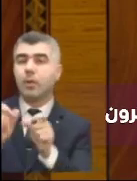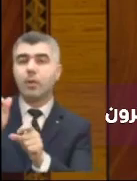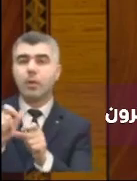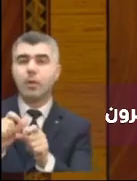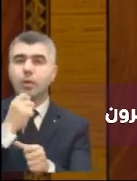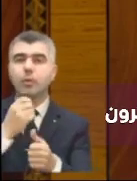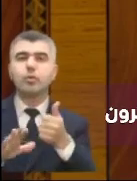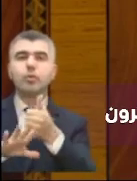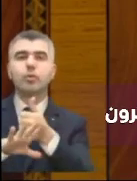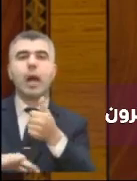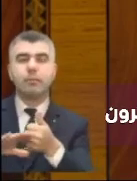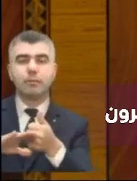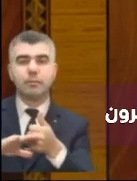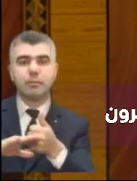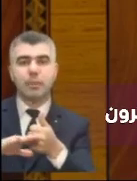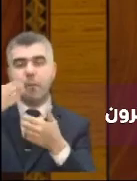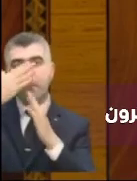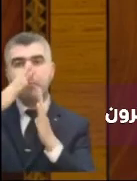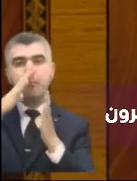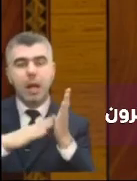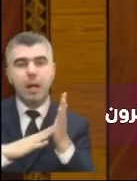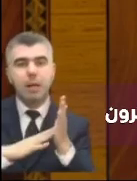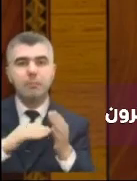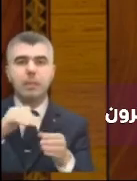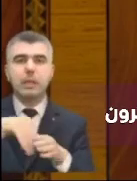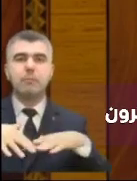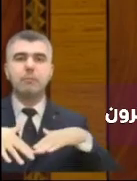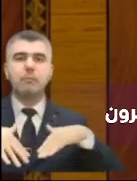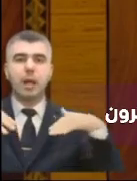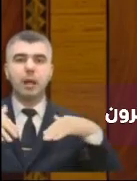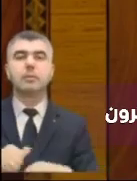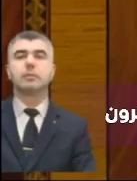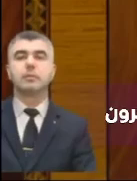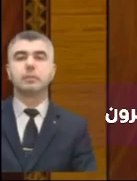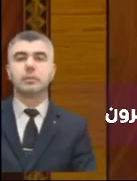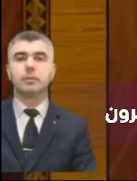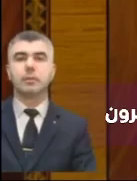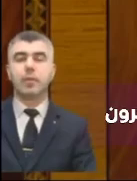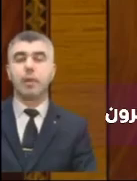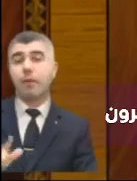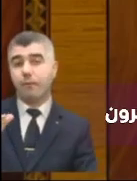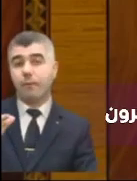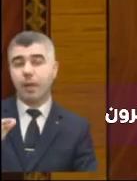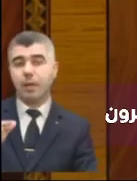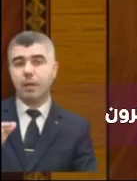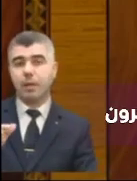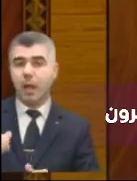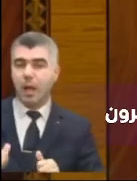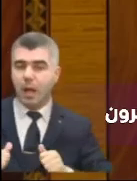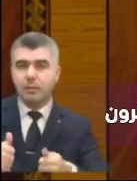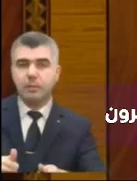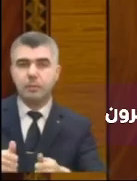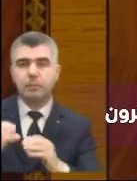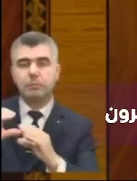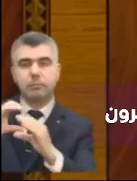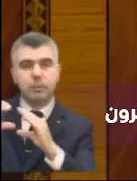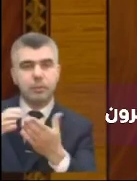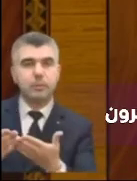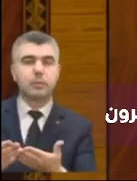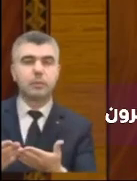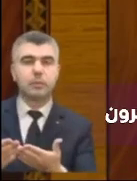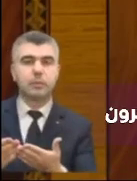تمثلون شعبا من خلال إرادة الملك يؤكد